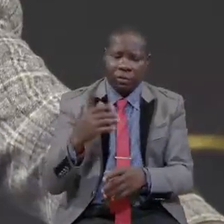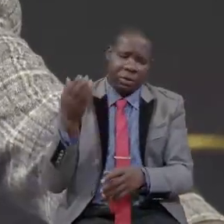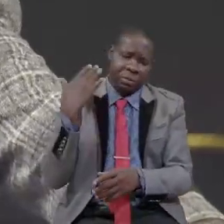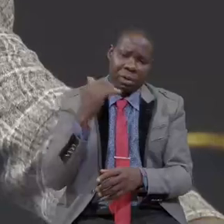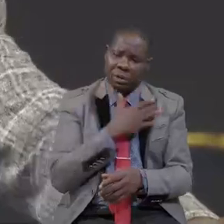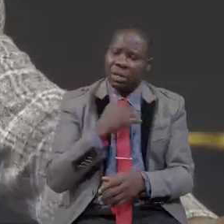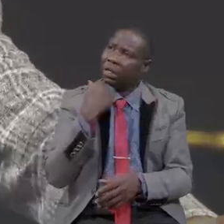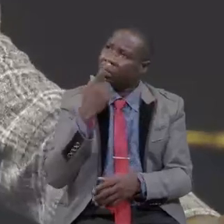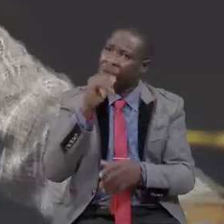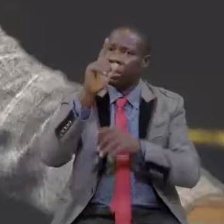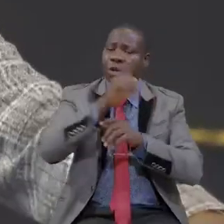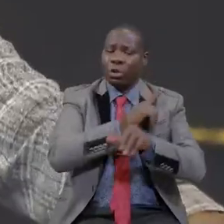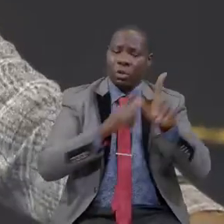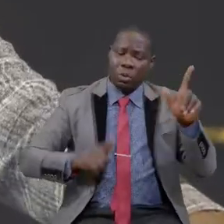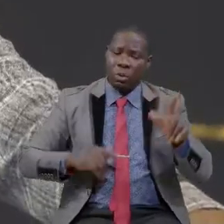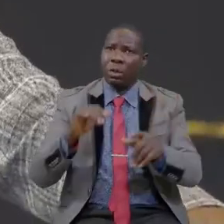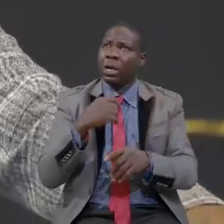Seigneur, je viens à toi.